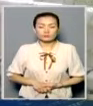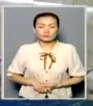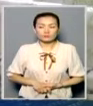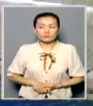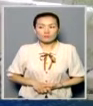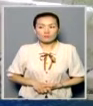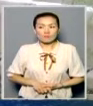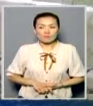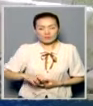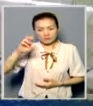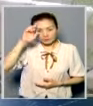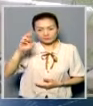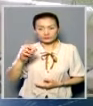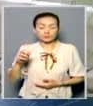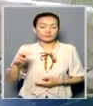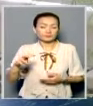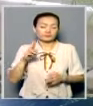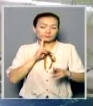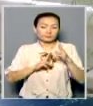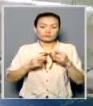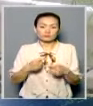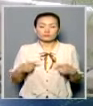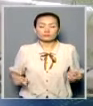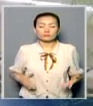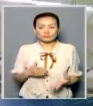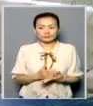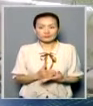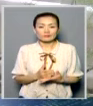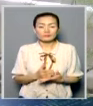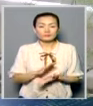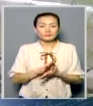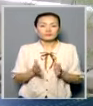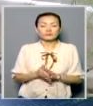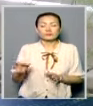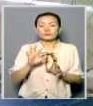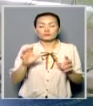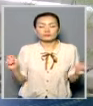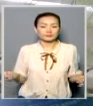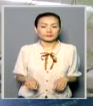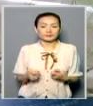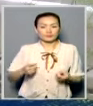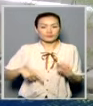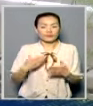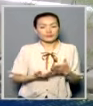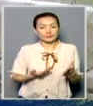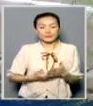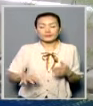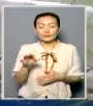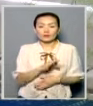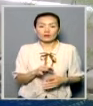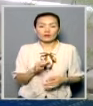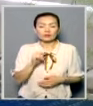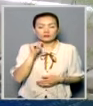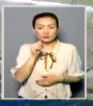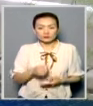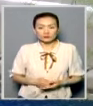органдардан, мемлекеттік органдардан хаттар келіп отыр арнайы. Біргіп шаралар ұйымдастыру туралы, заңбұзушылықтарды кәсіпкерлерге түсіндіру туралы, потому что ертеңгі